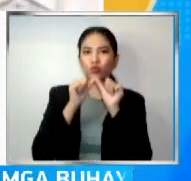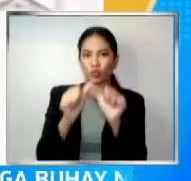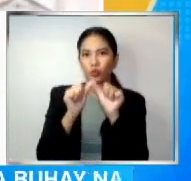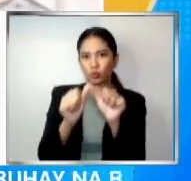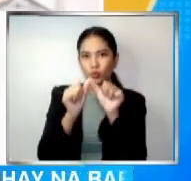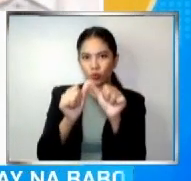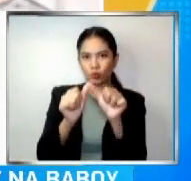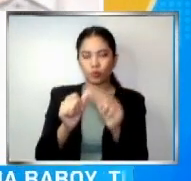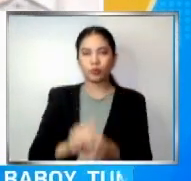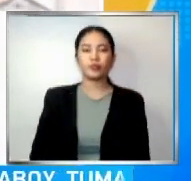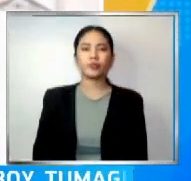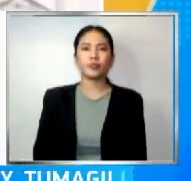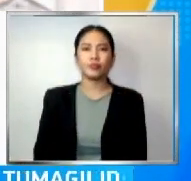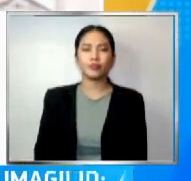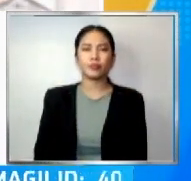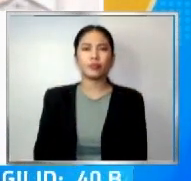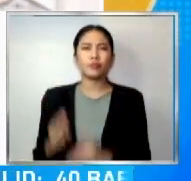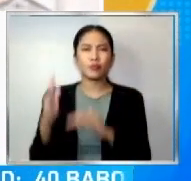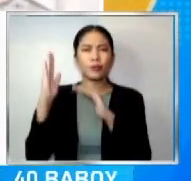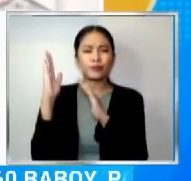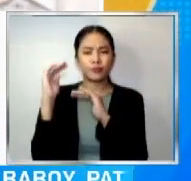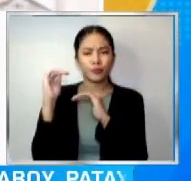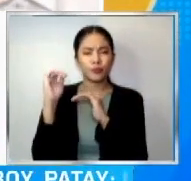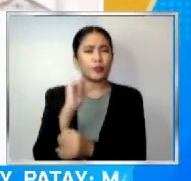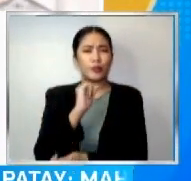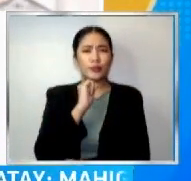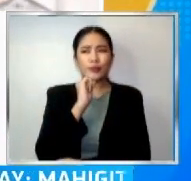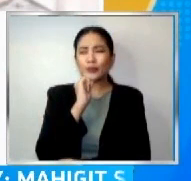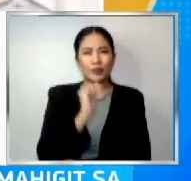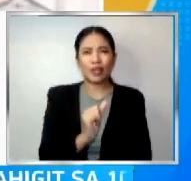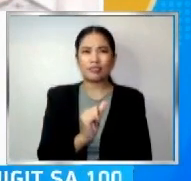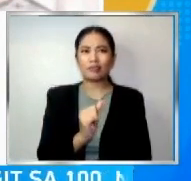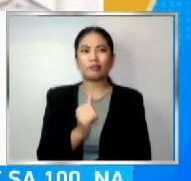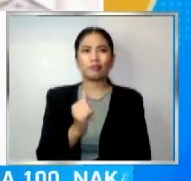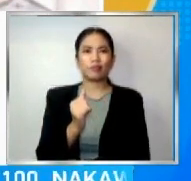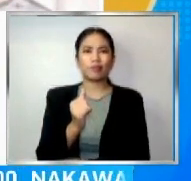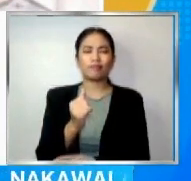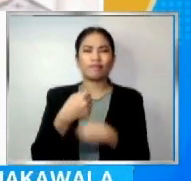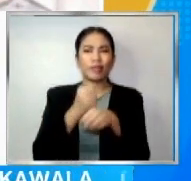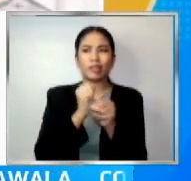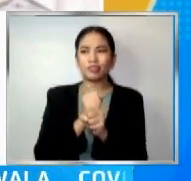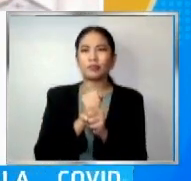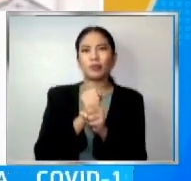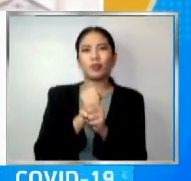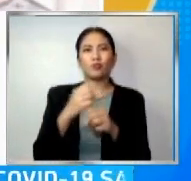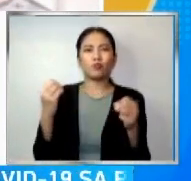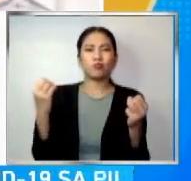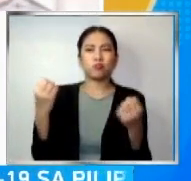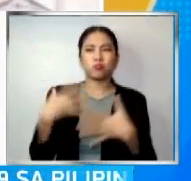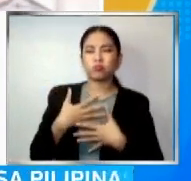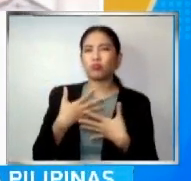Sana naman ay huwag maghasik ng ganyan na threat ng ating kasama na